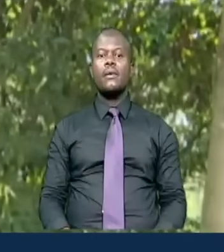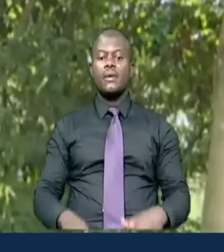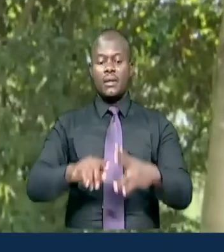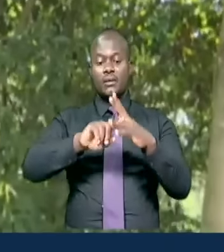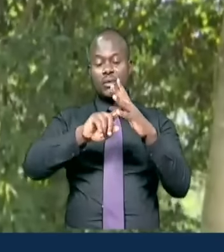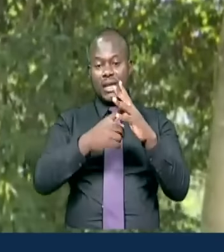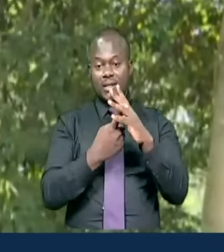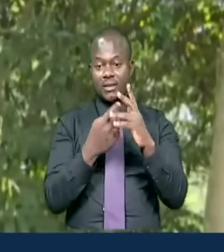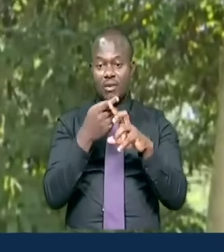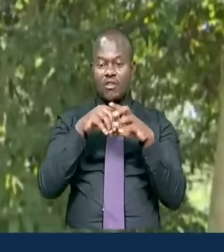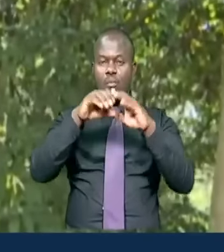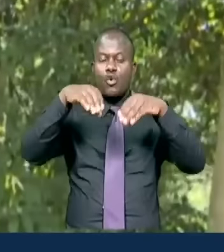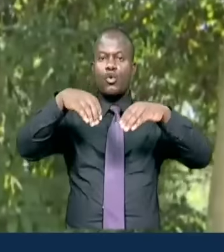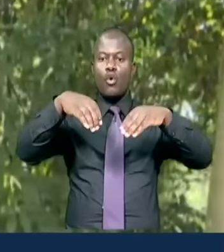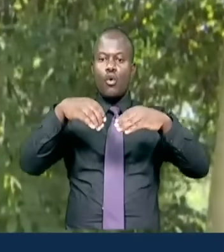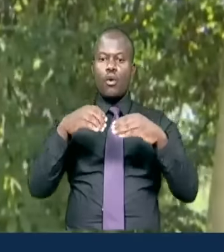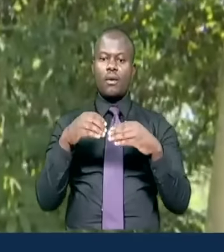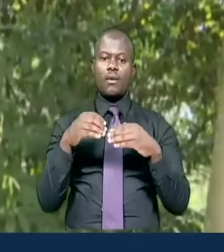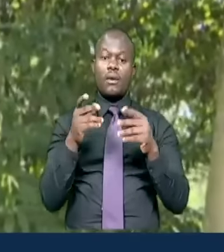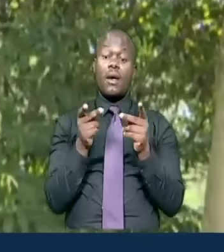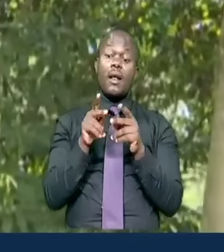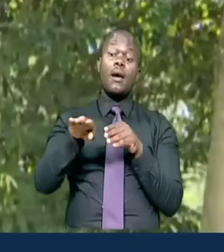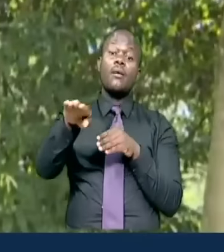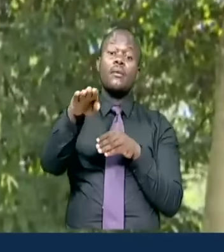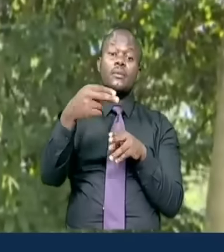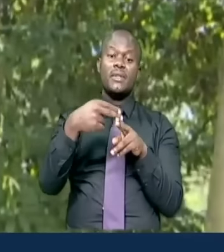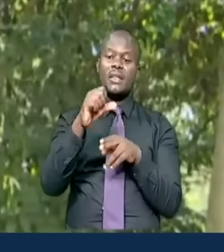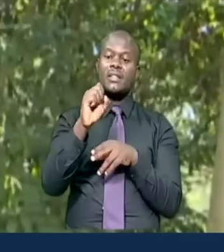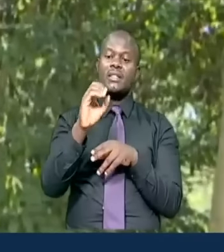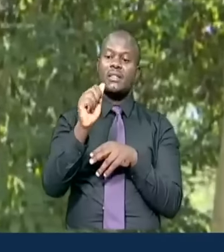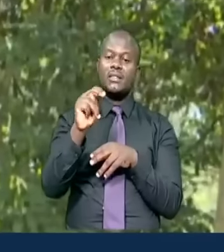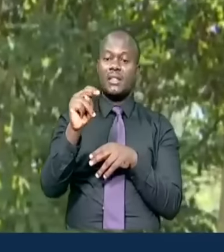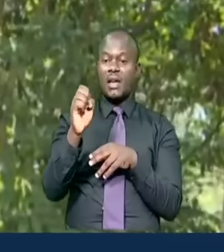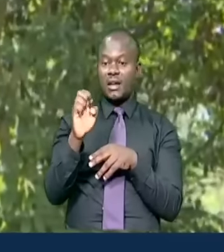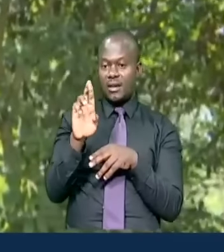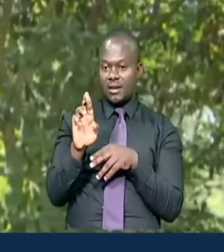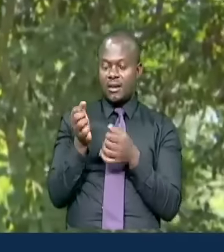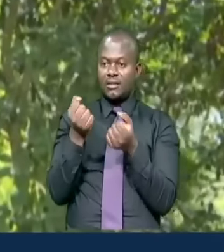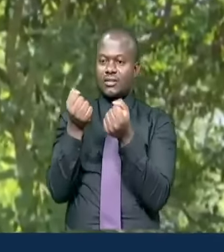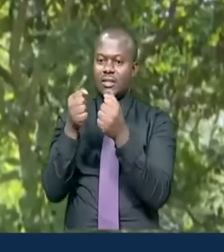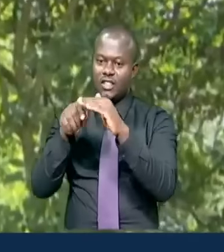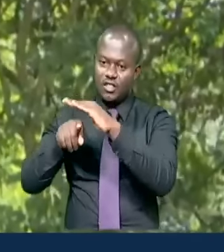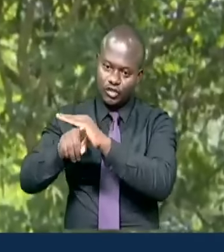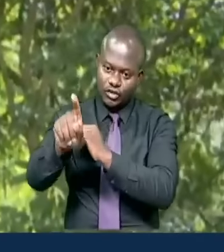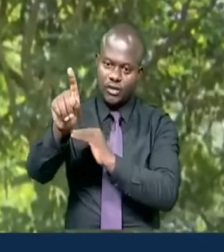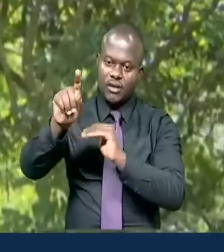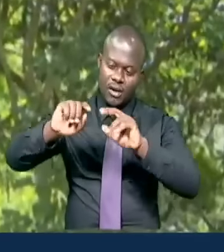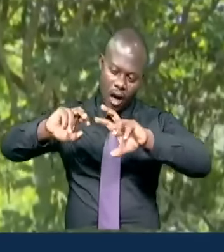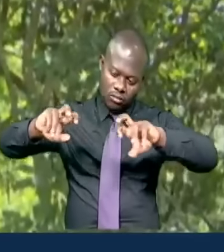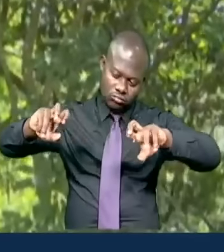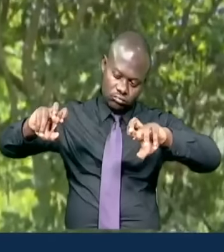dutangiye uva muri Kongo haraho bita scanner shed. Scanner shed naho amakamyo azaba yinjira akaba